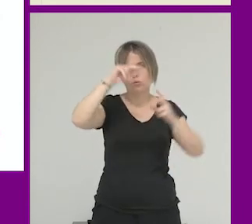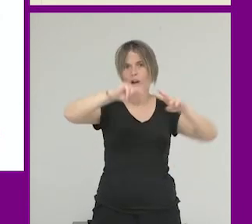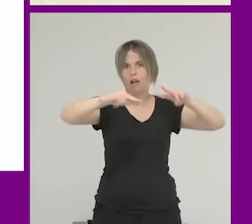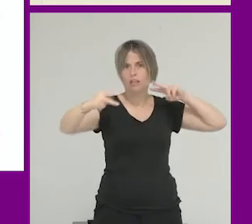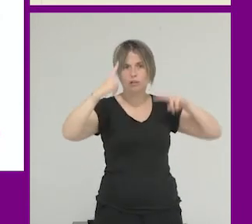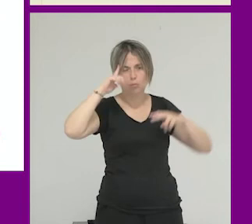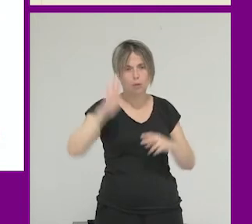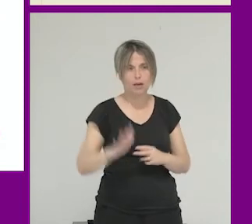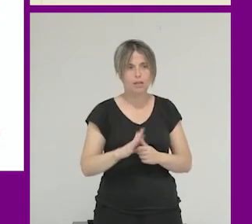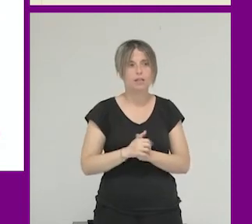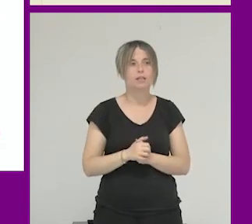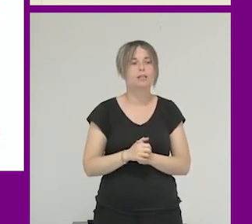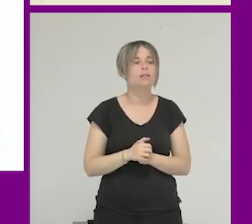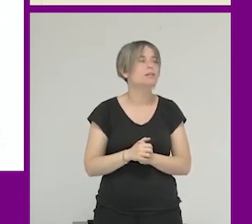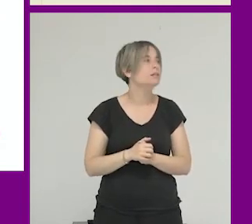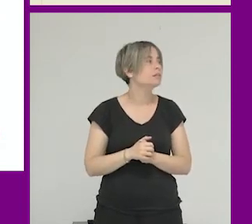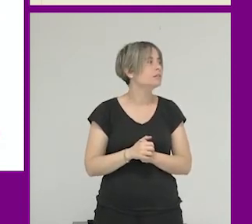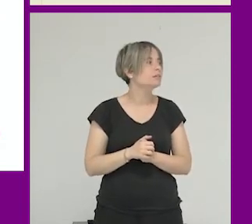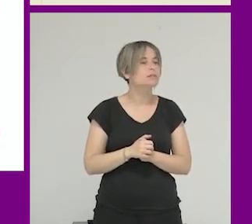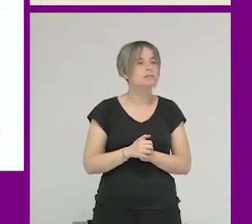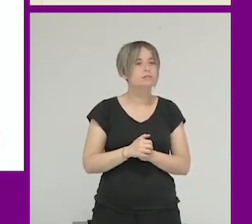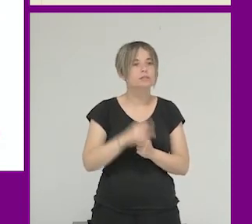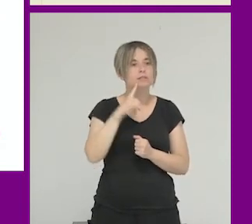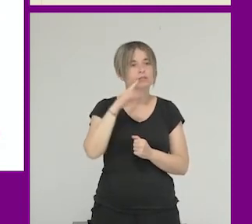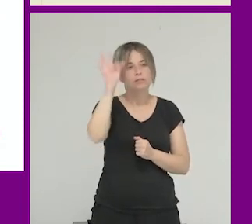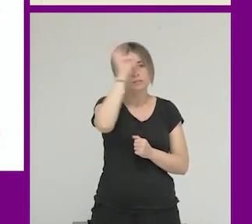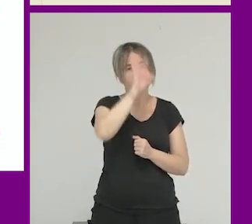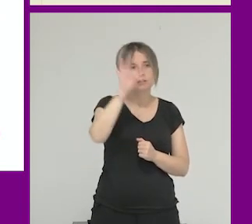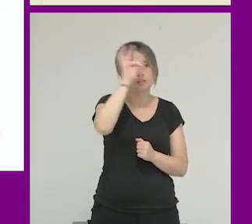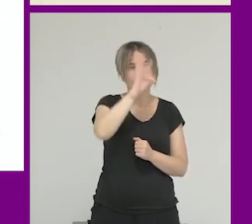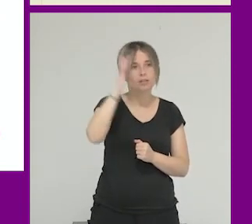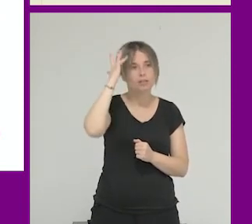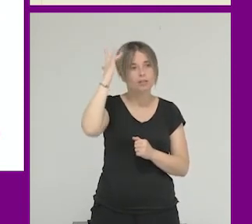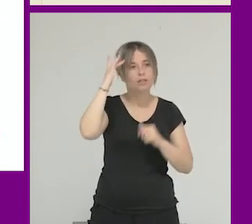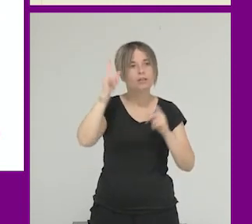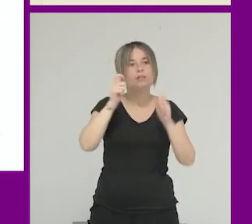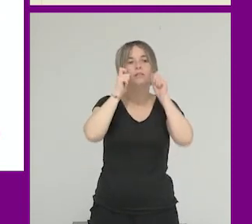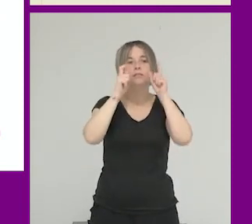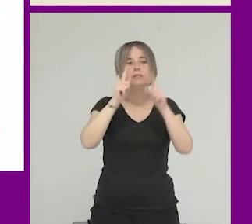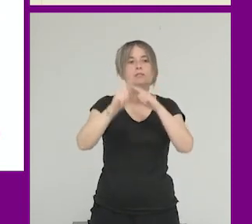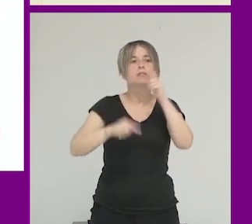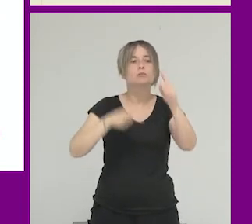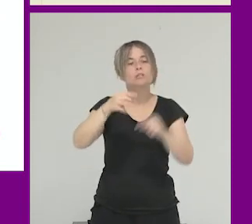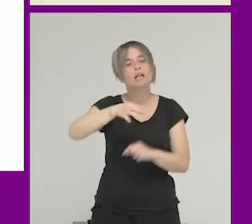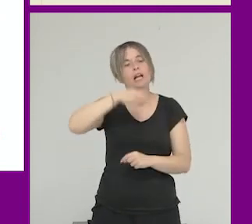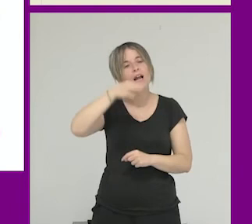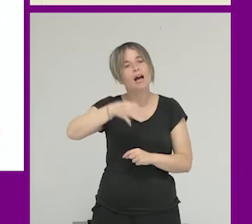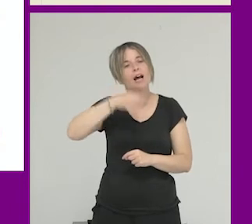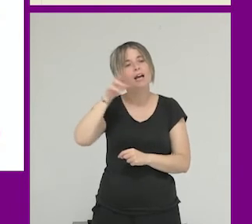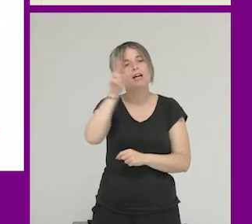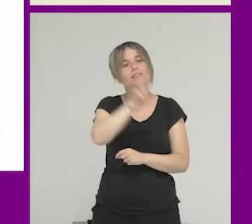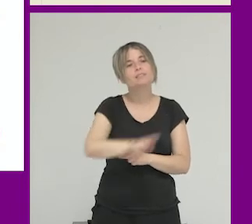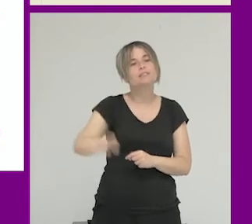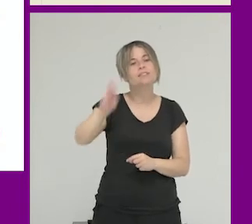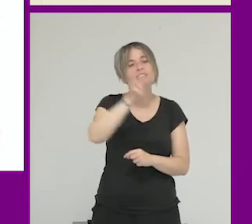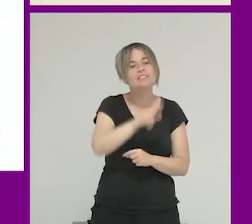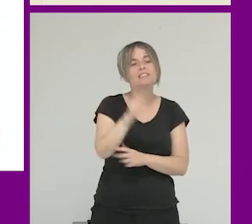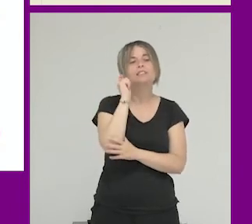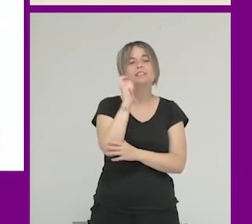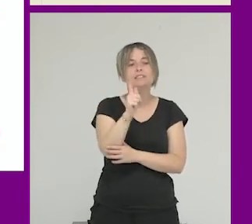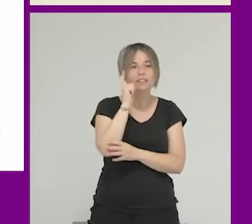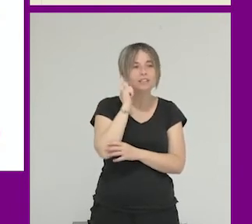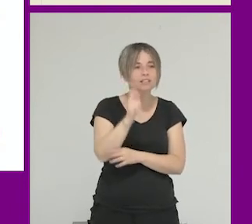Eta bebaen neukan hipotesi moduan eta gero bebaik ikusi dudana, zelan diskurtso nagusiak dabitz